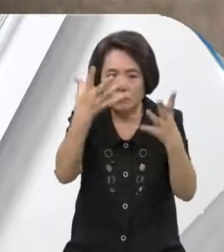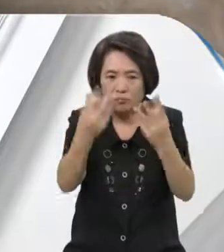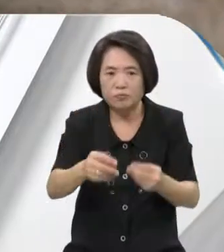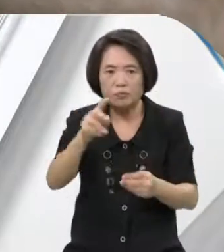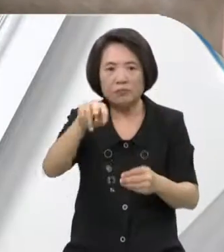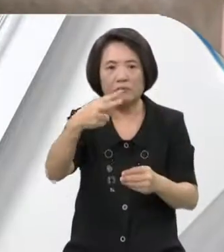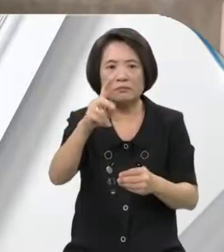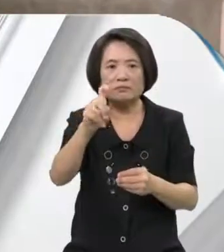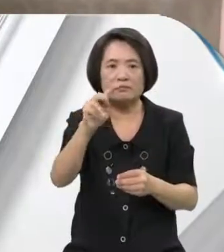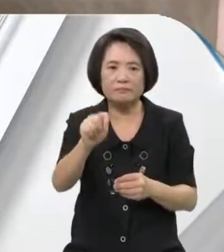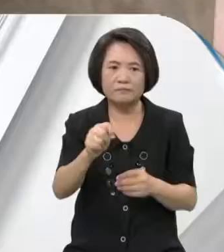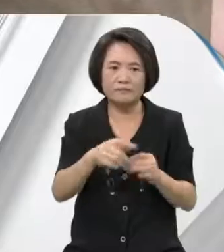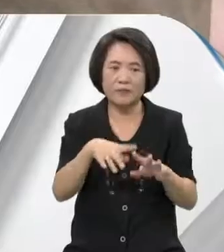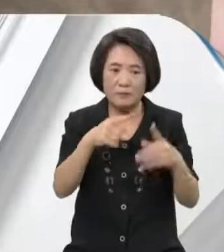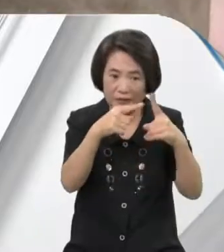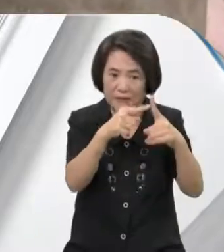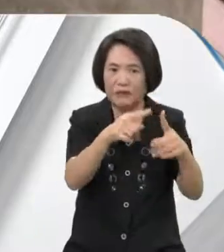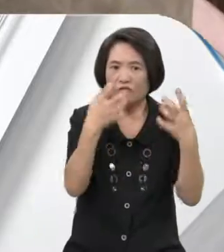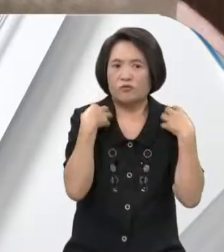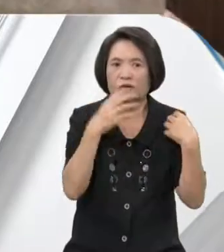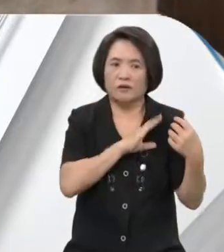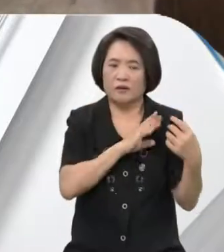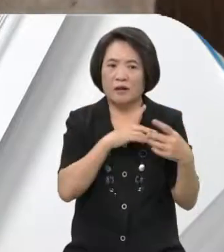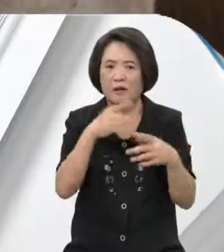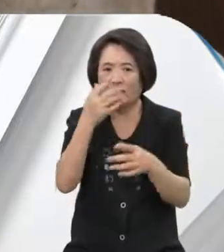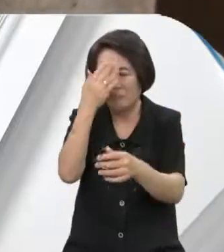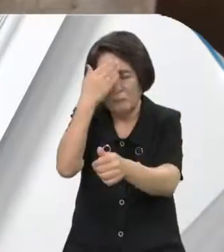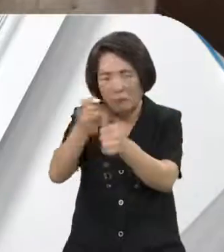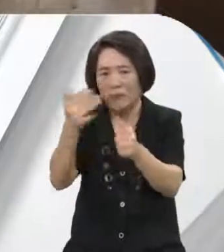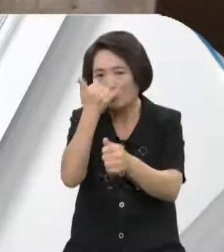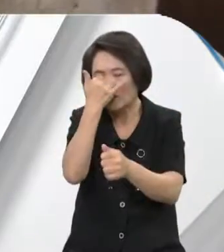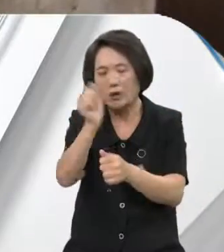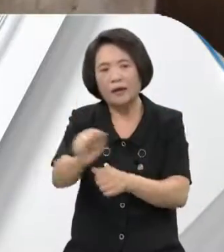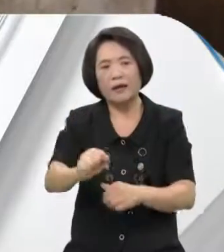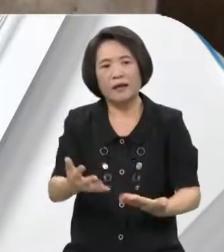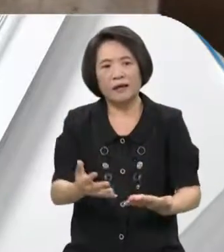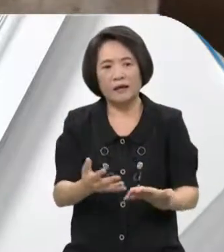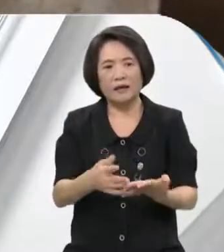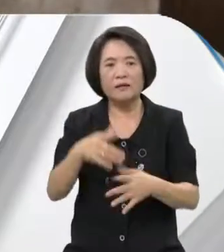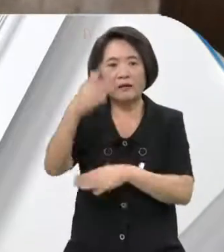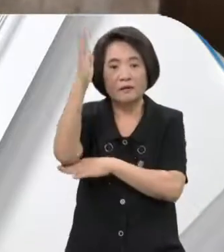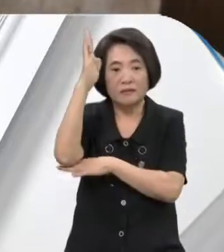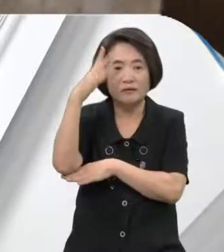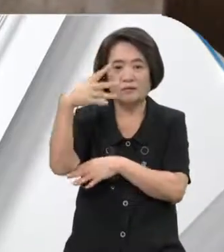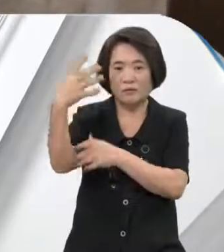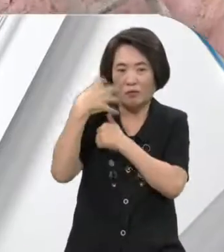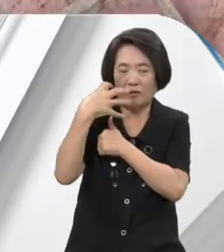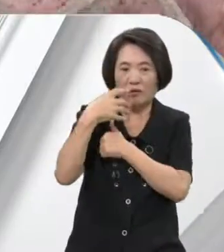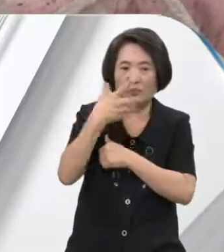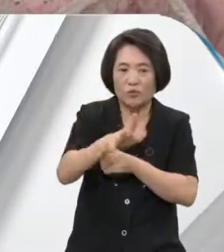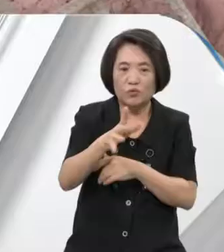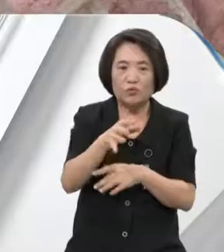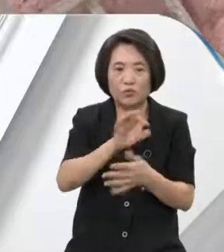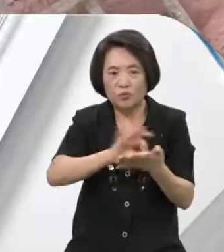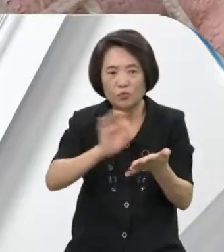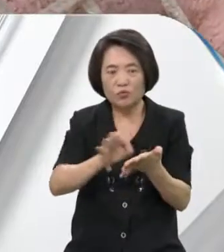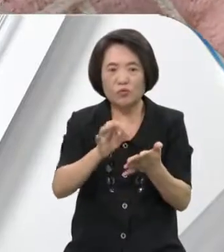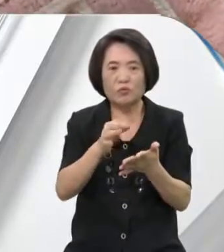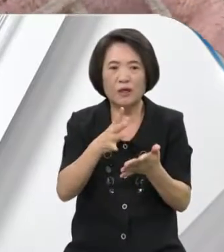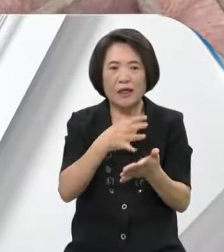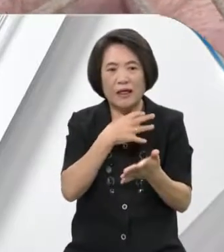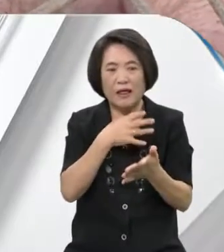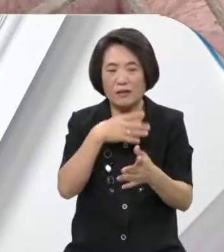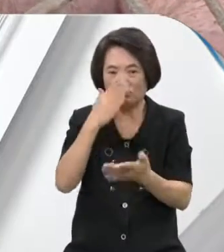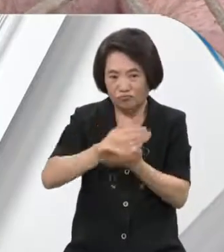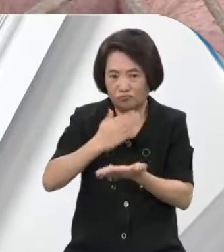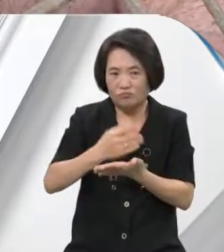营户不应该系主委来承担。 屏东县政府并没有限制我们。用水，屏东